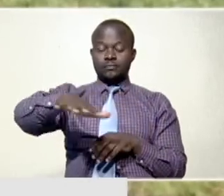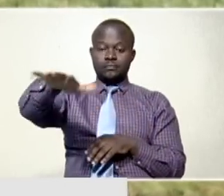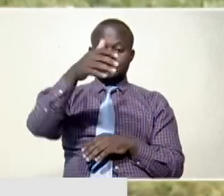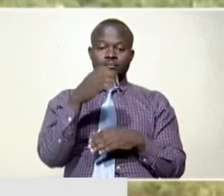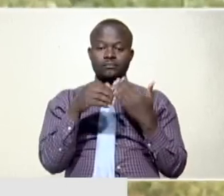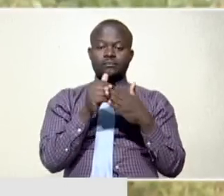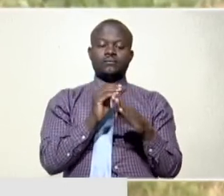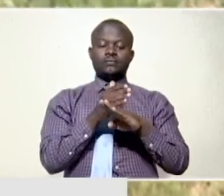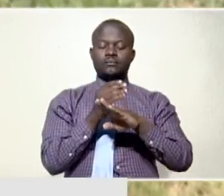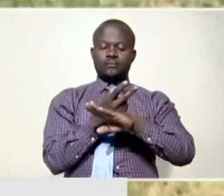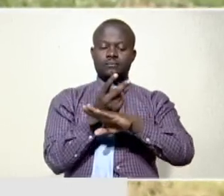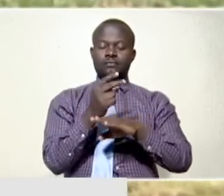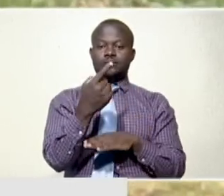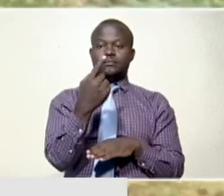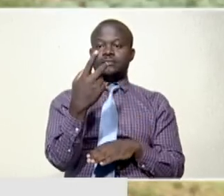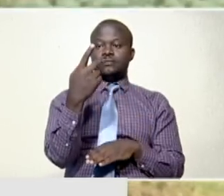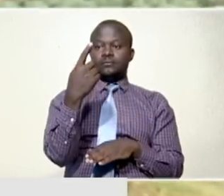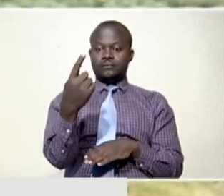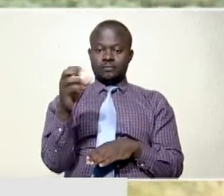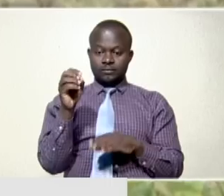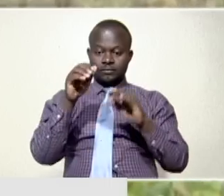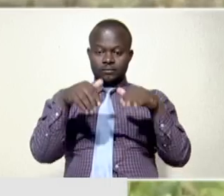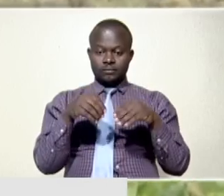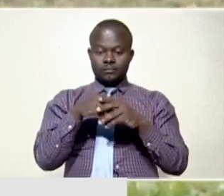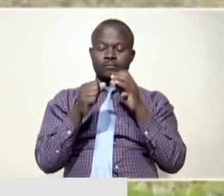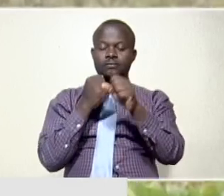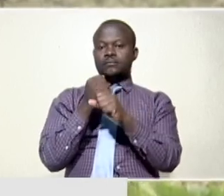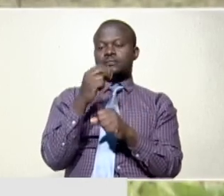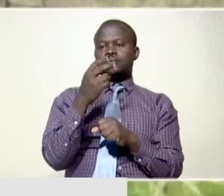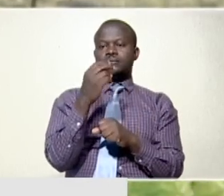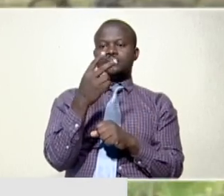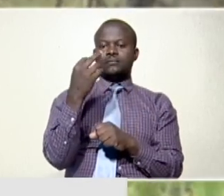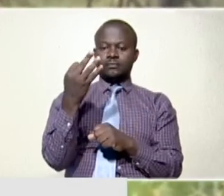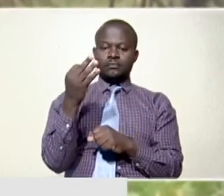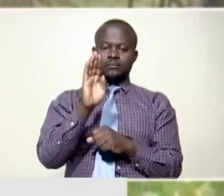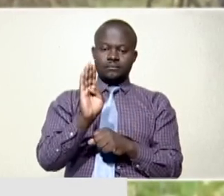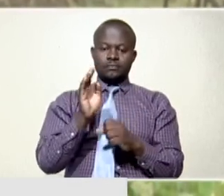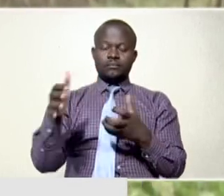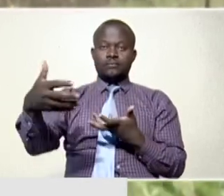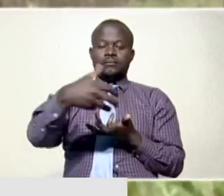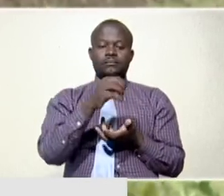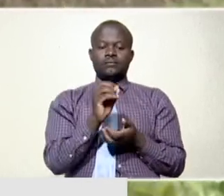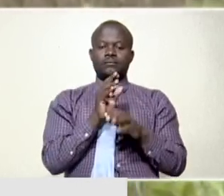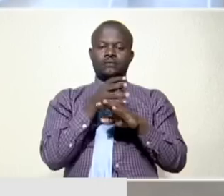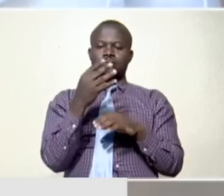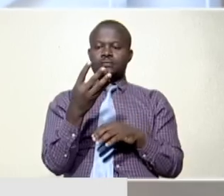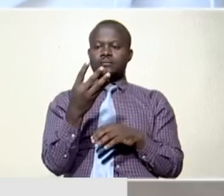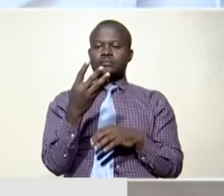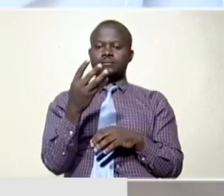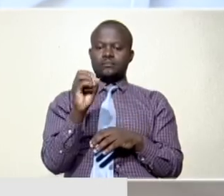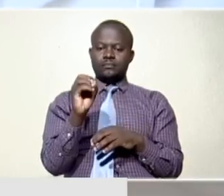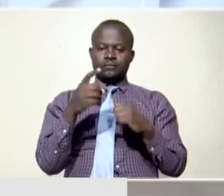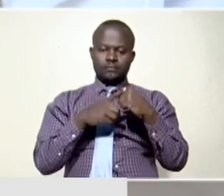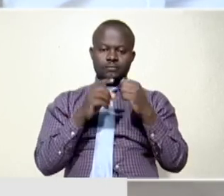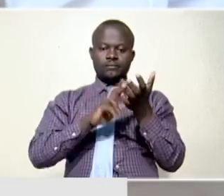kuri hegitari 110 bahingaho mu gihembwe cy'ihinga gishize cya 2023b bejejeho toni zirenga 406, bakemeza